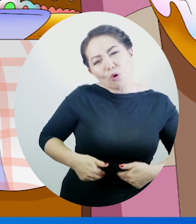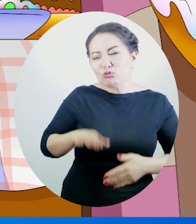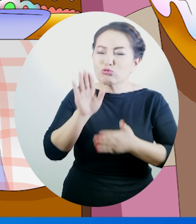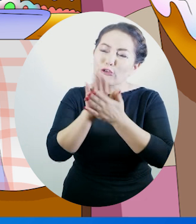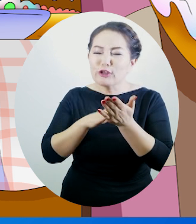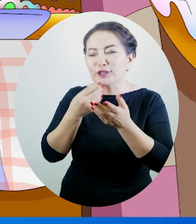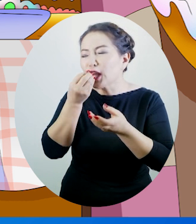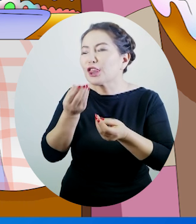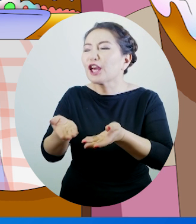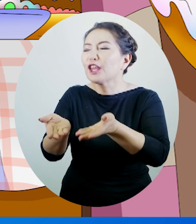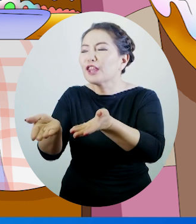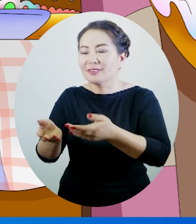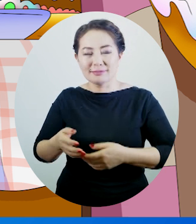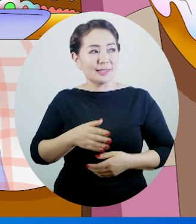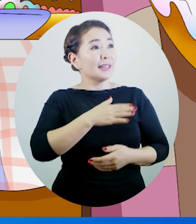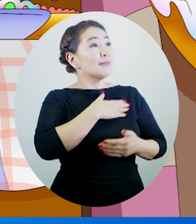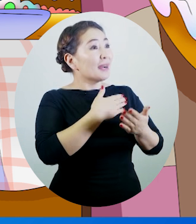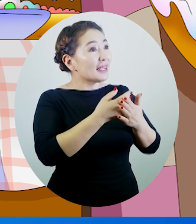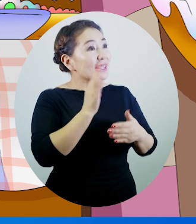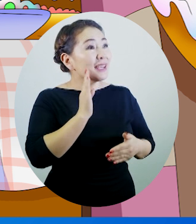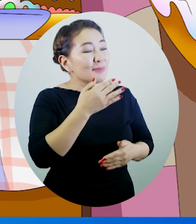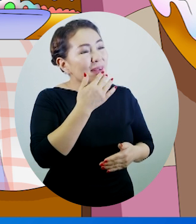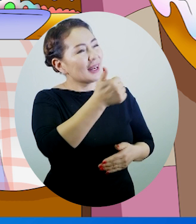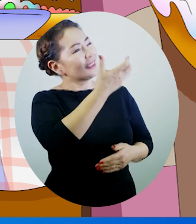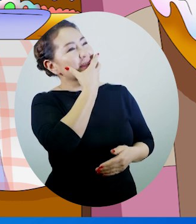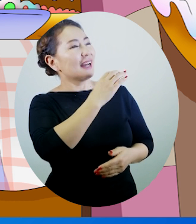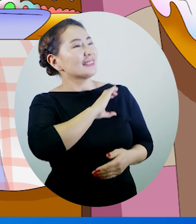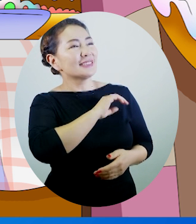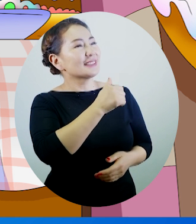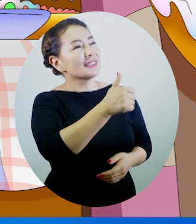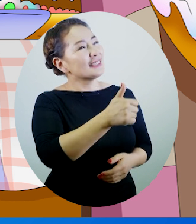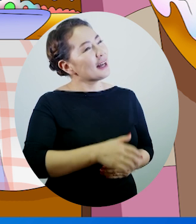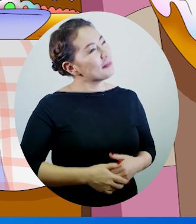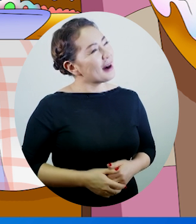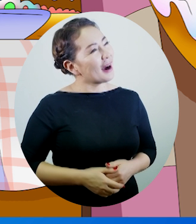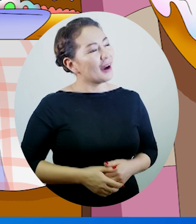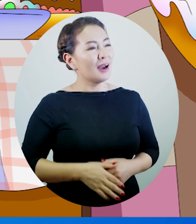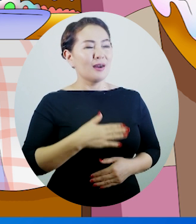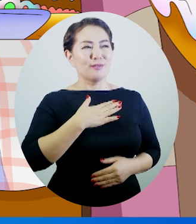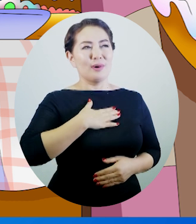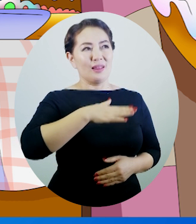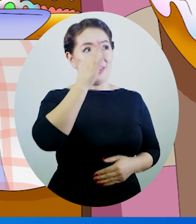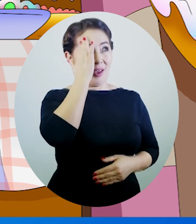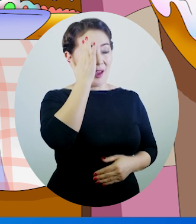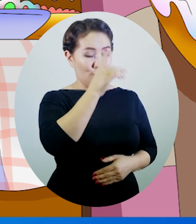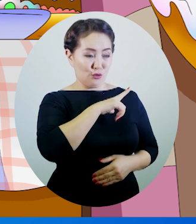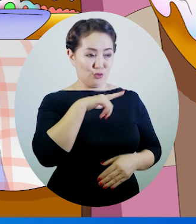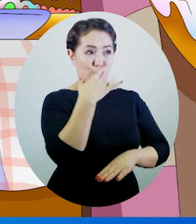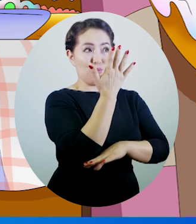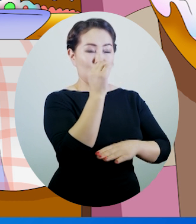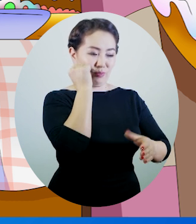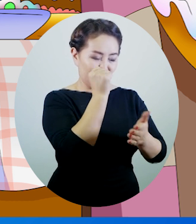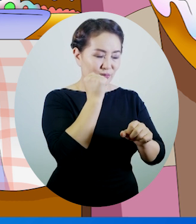идэцгээ ууцгаа. Өлөссөн л байлгүй. Баярлаа эмээ. Та үнэхээр сайхан сэтгэлтэй хүн юм